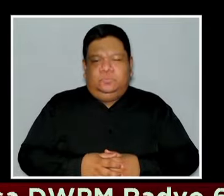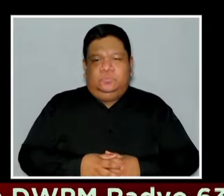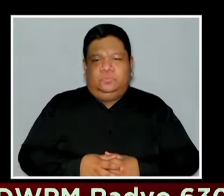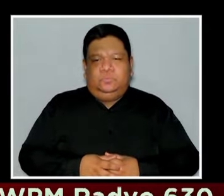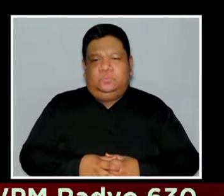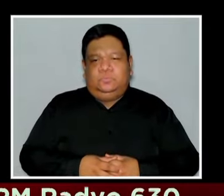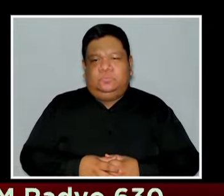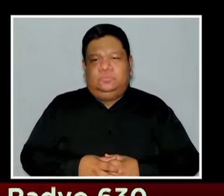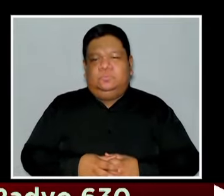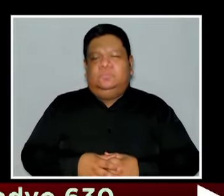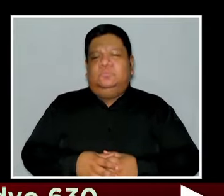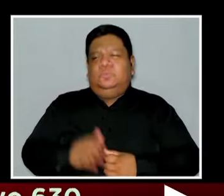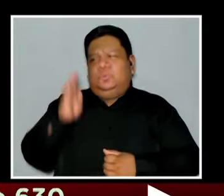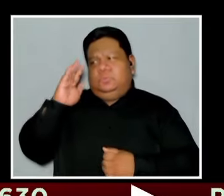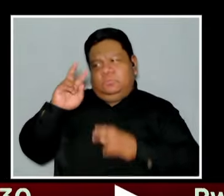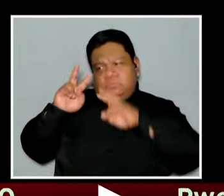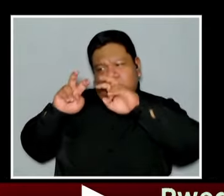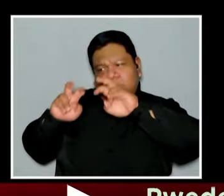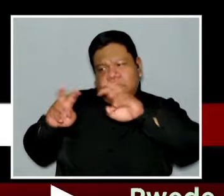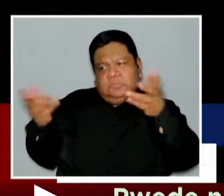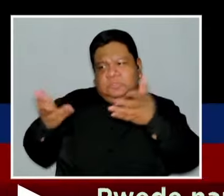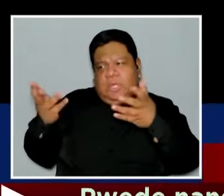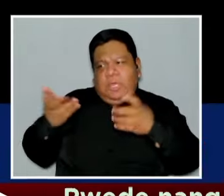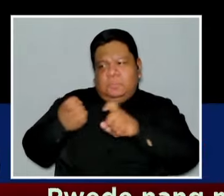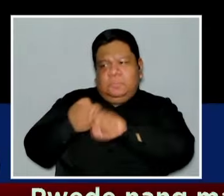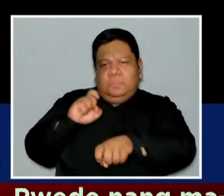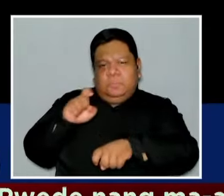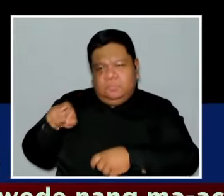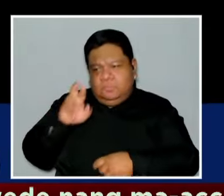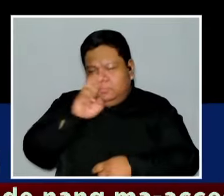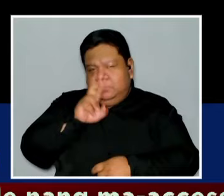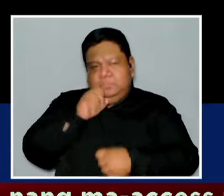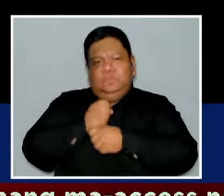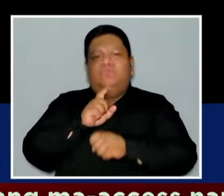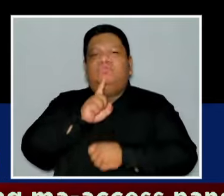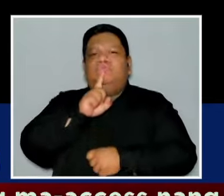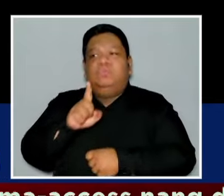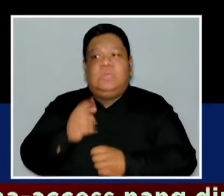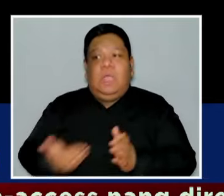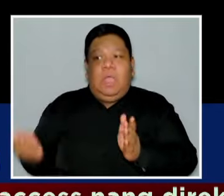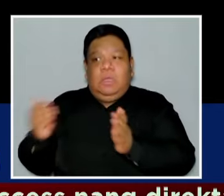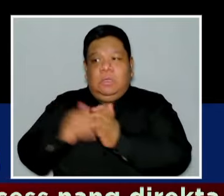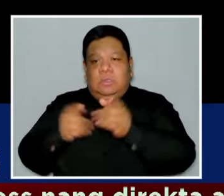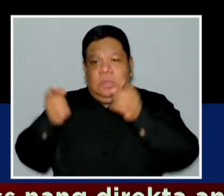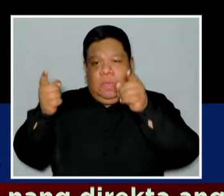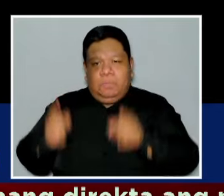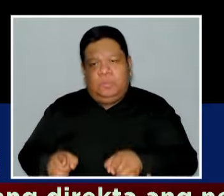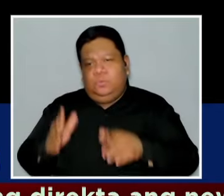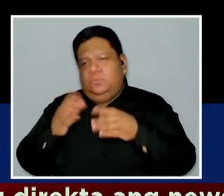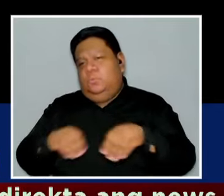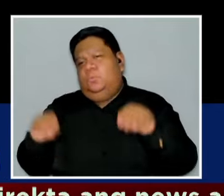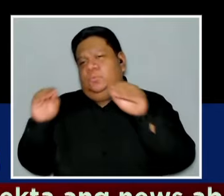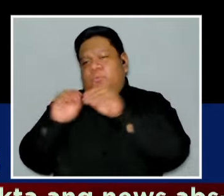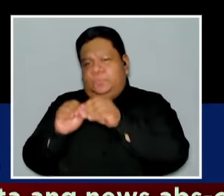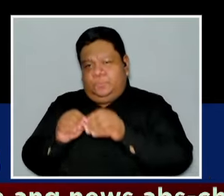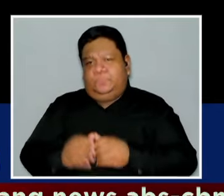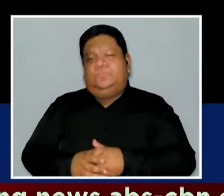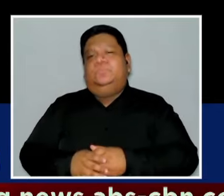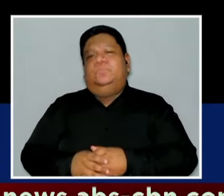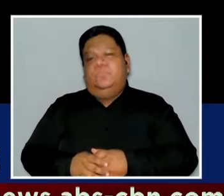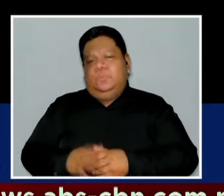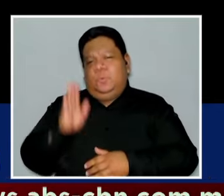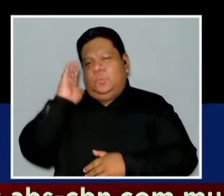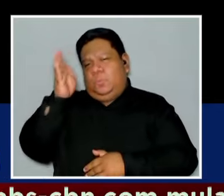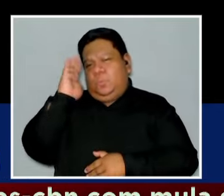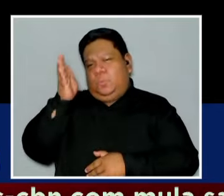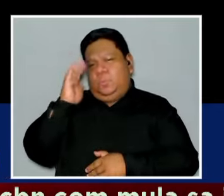Ayon, aalamin kung saan posibleng nanggaling at masiguro na hindi na mauulit yung kanilang yung incidenting ganon at titiyakin